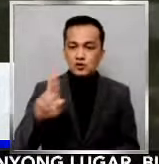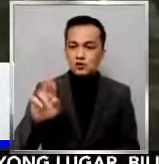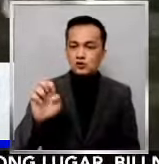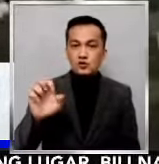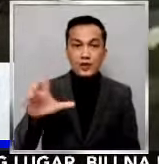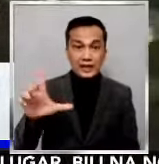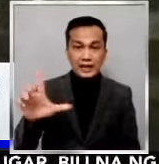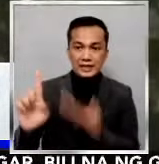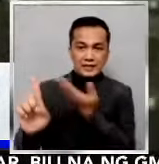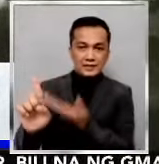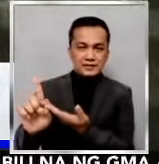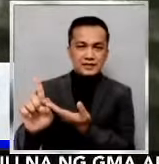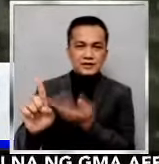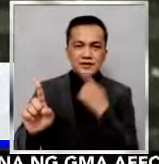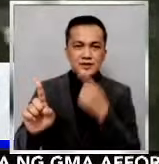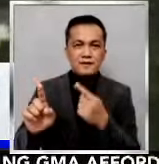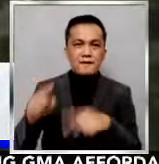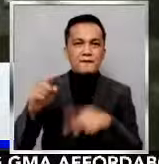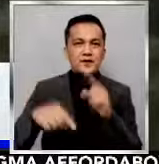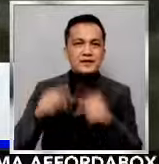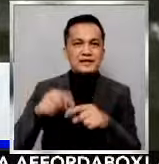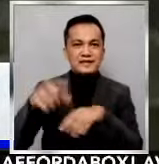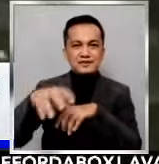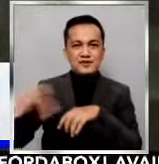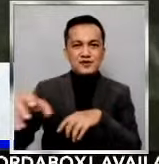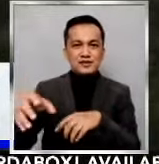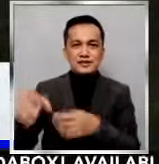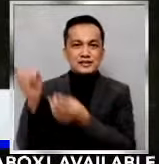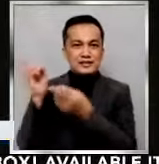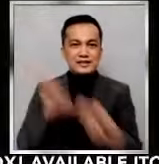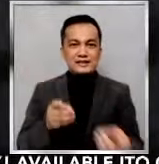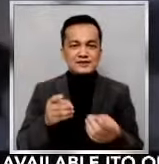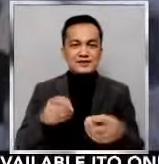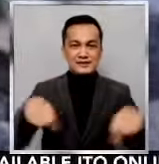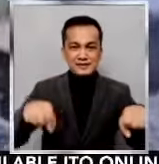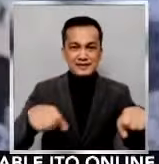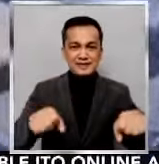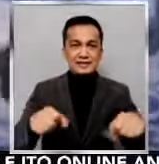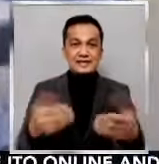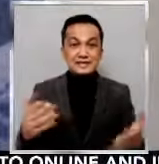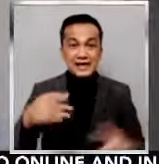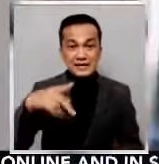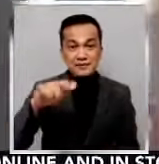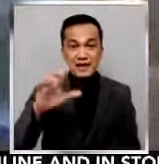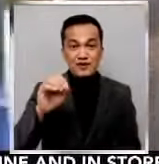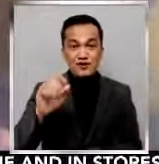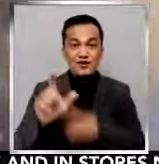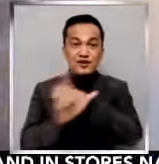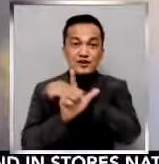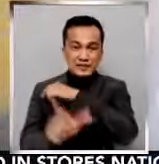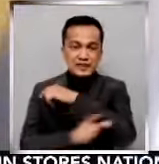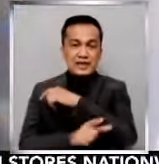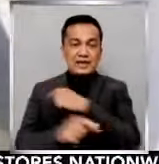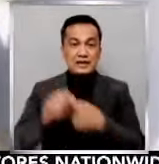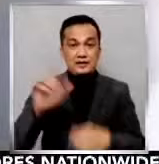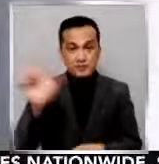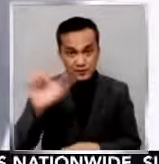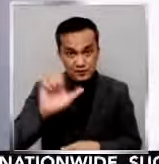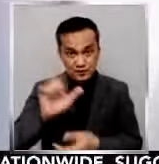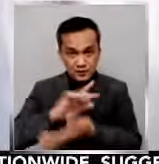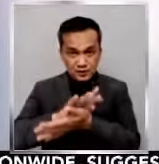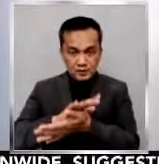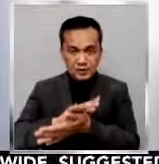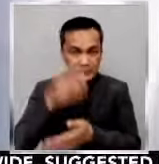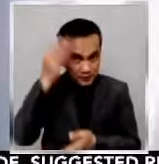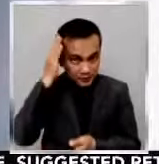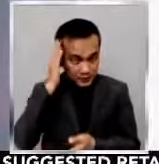friendly neighborhood delivery rider ng Palolete. Panahon ng pandemya, nang siya'y mapakiusapan ng isang customer